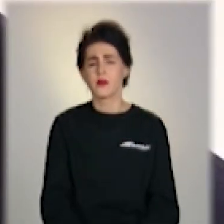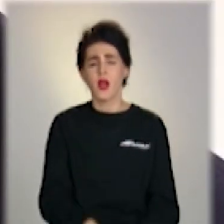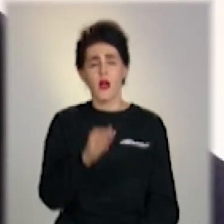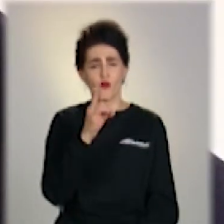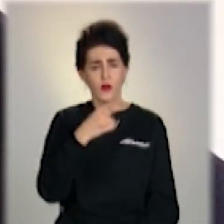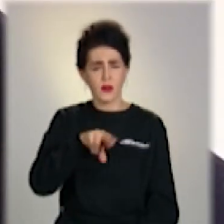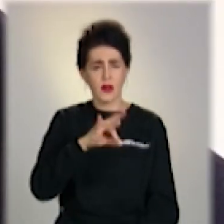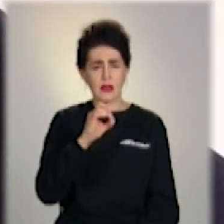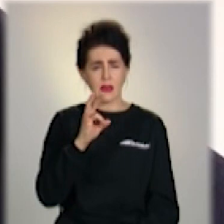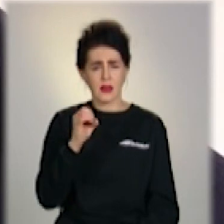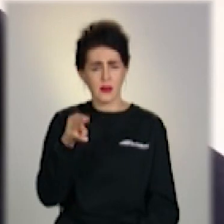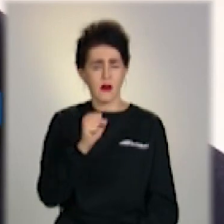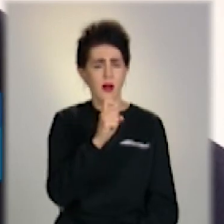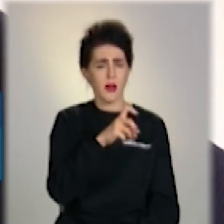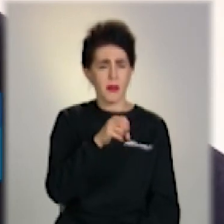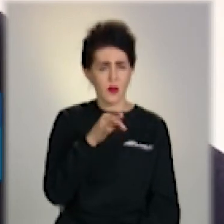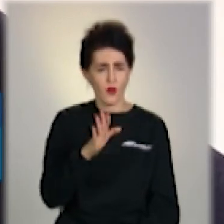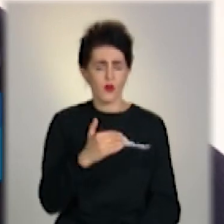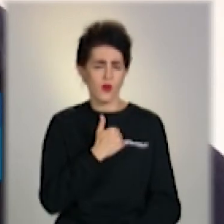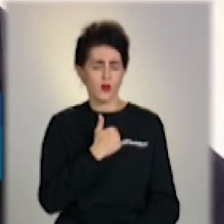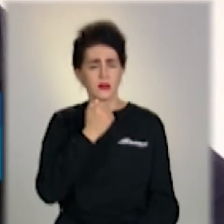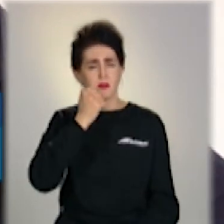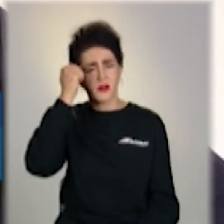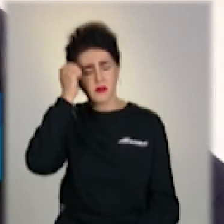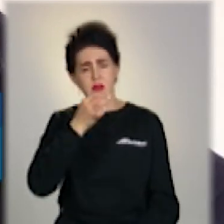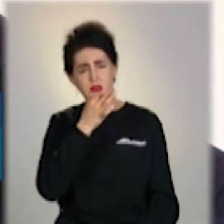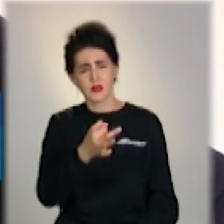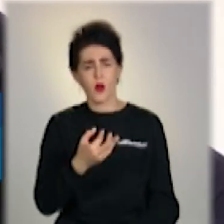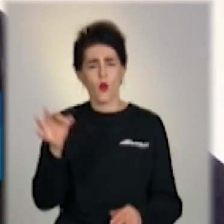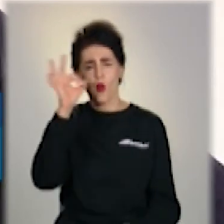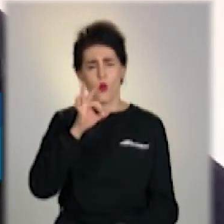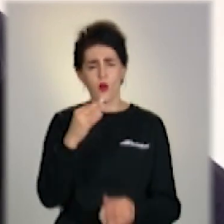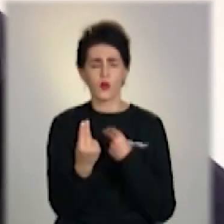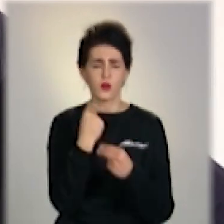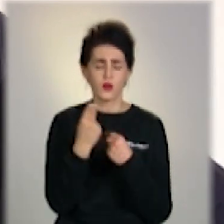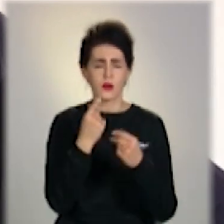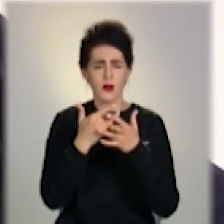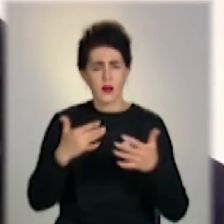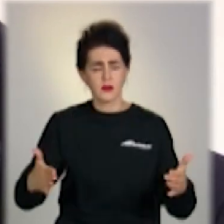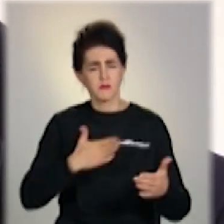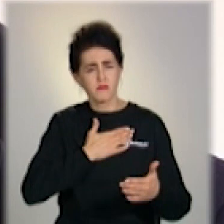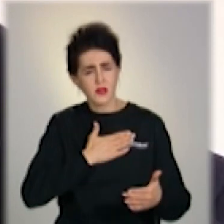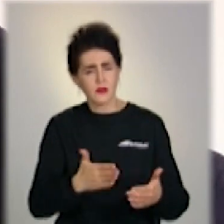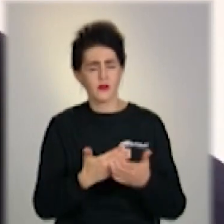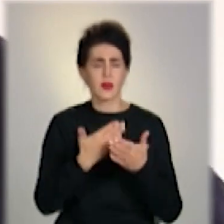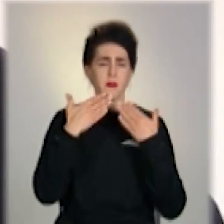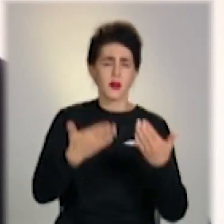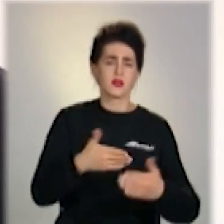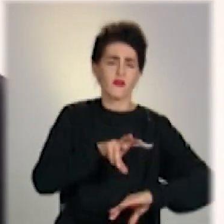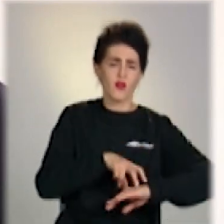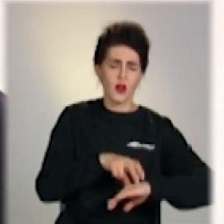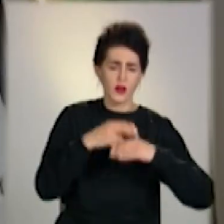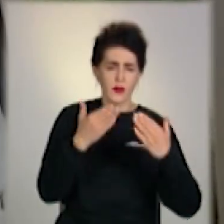Ріната Ахметова, то хочеться подякувати не лише за теоретичні ці ініціативи, там як запитаю лікаря,